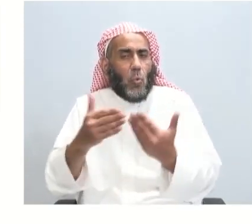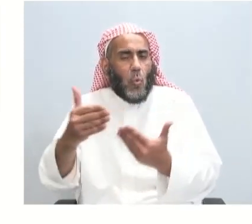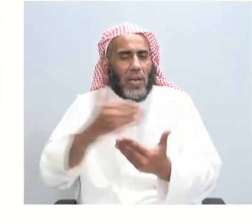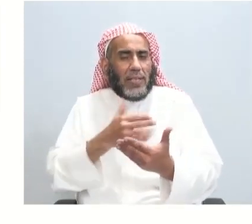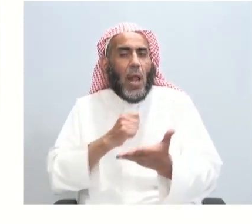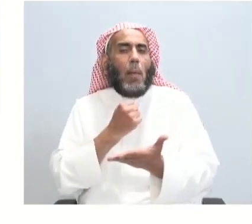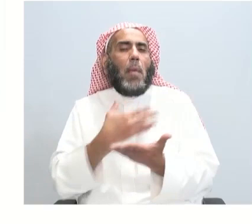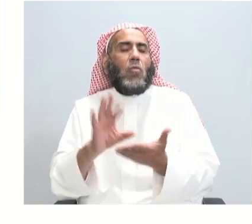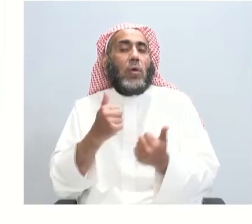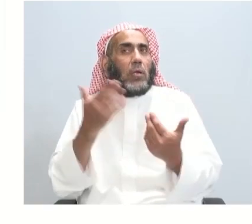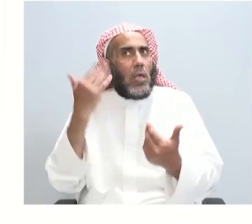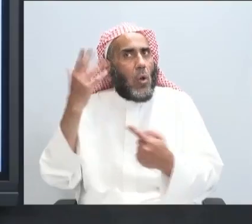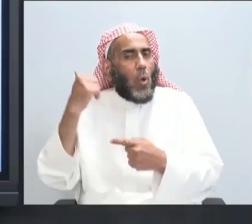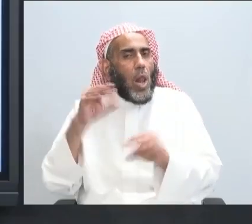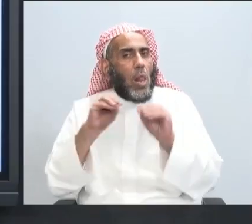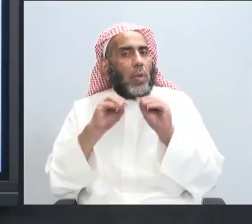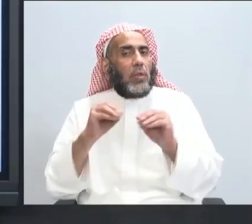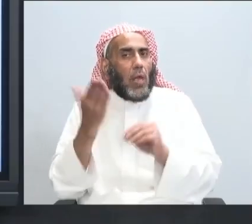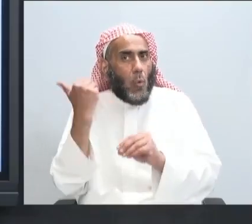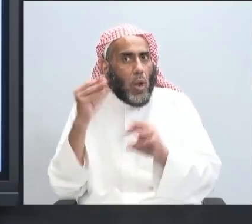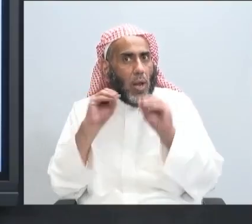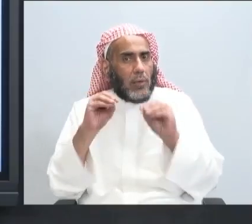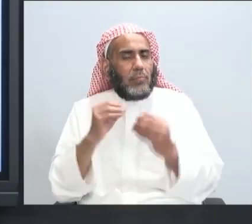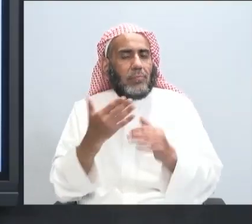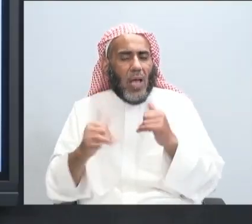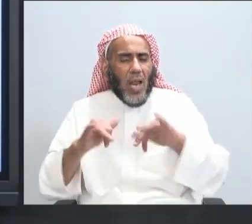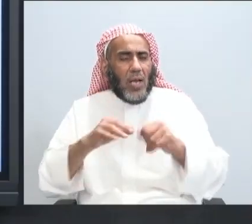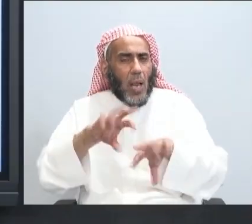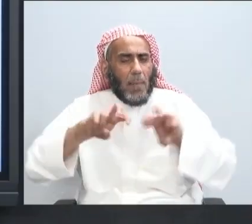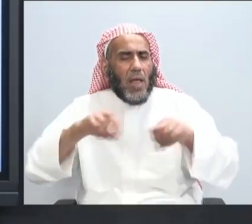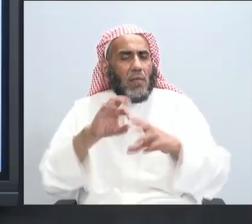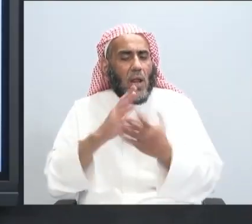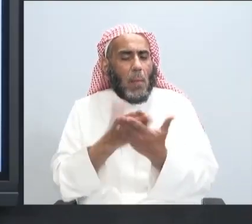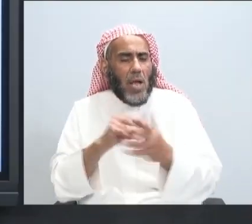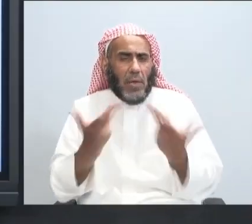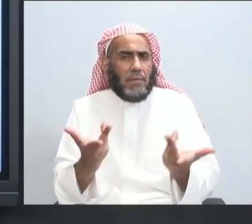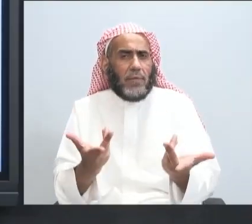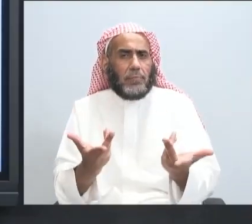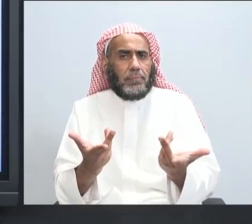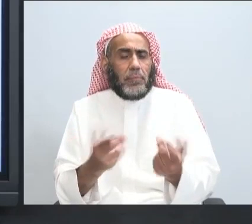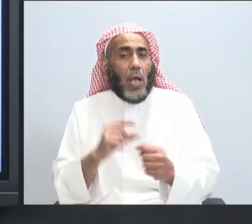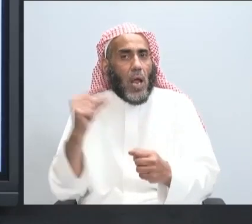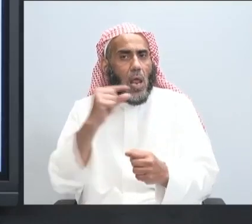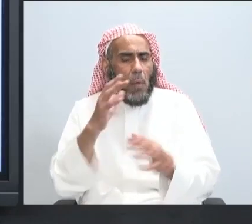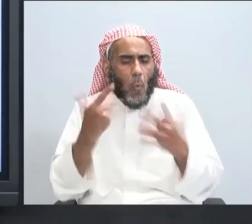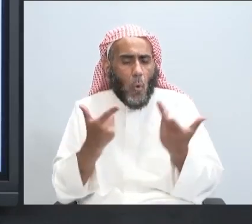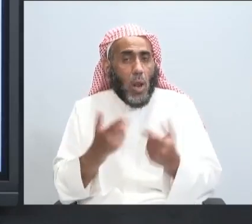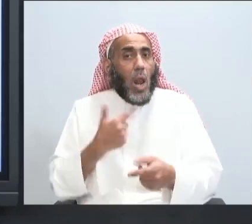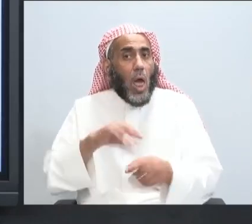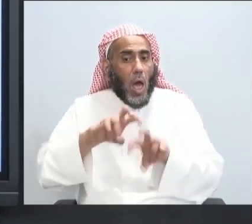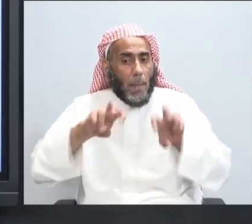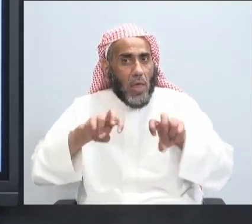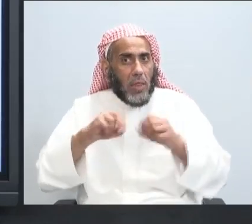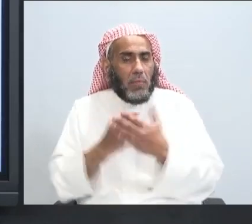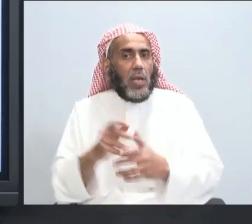منها. تذكرون لما تحدثنا عن طريقة البحث في المعاجم، كيف تبحث؟ عندك كلمة من الكلمات أريد أن أبحث